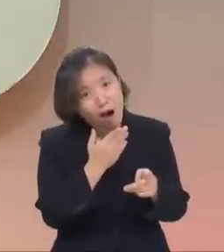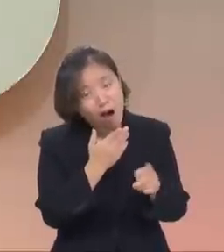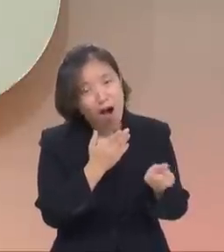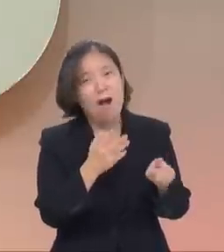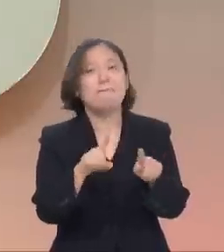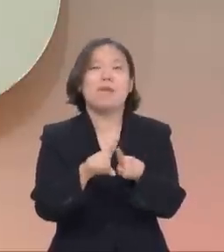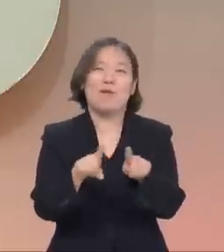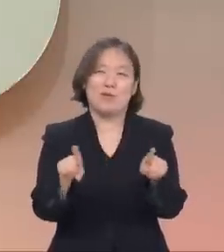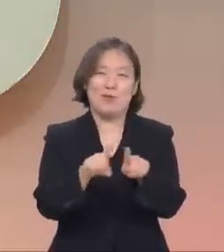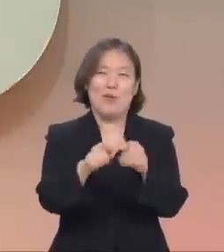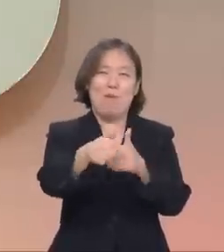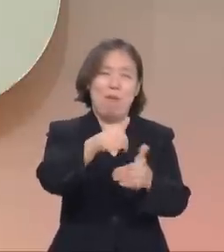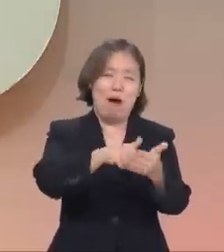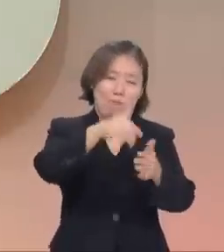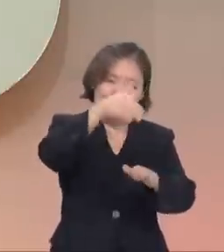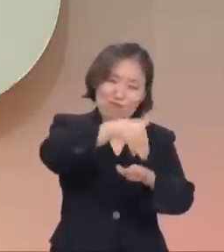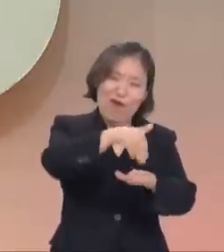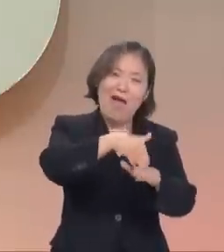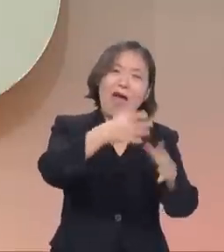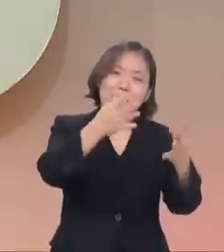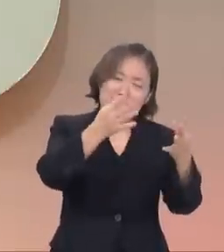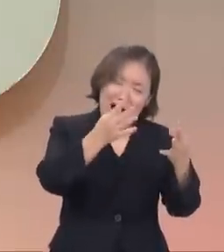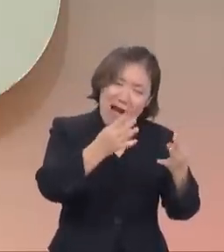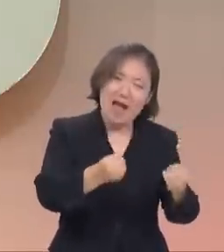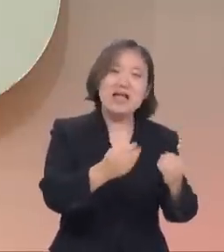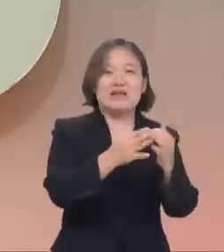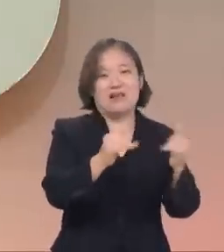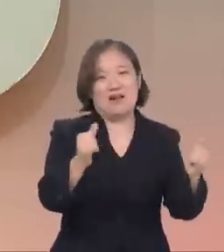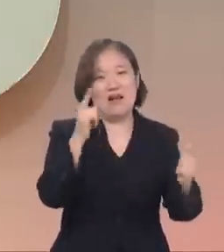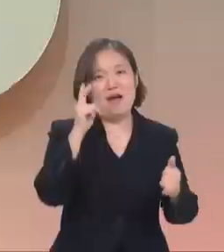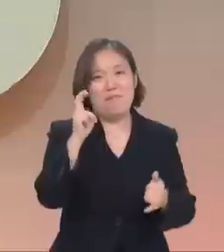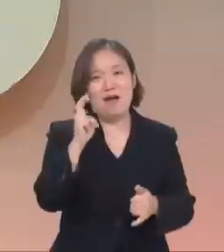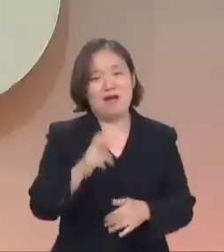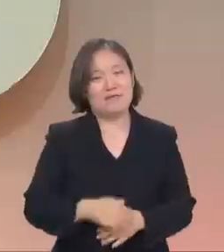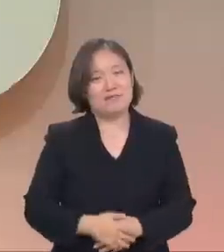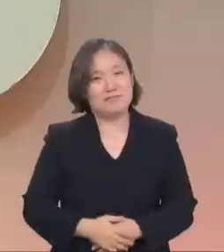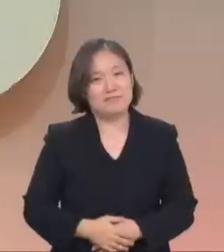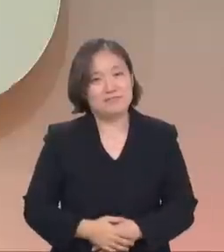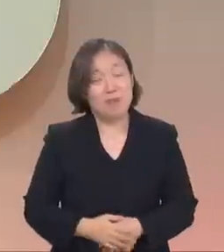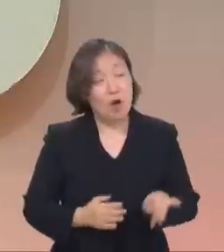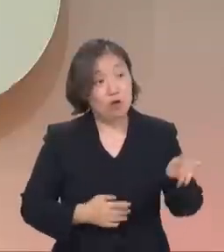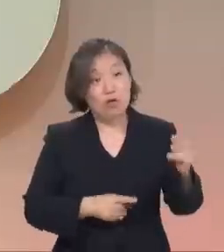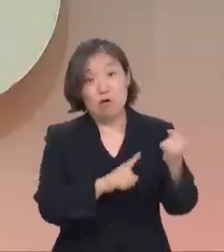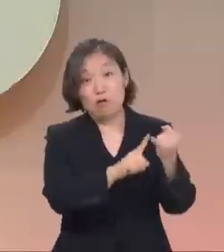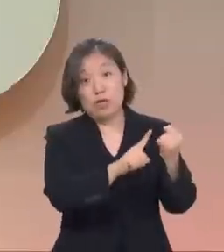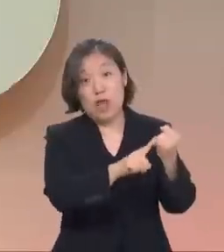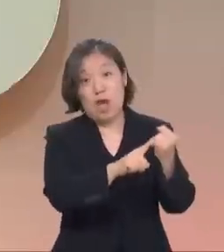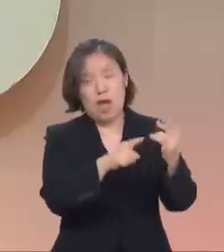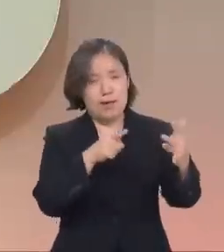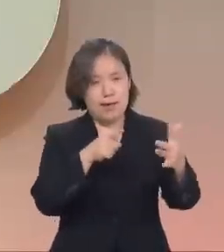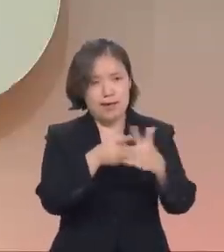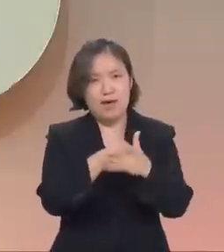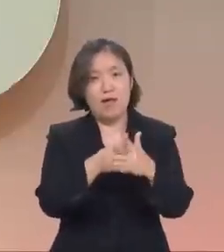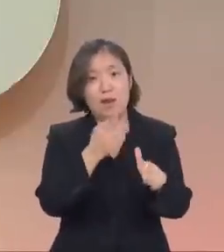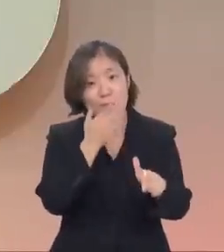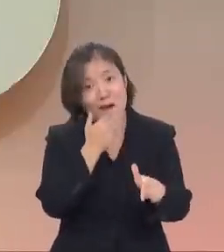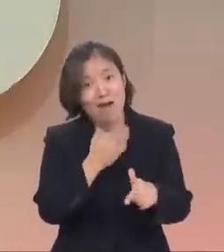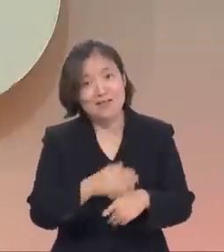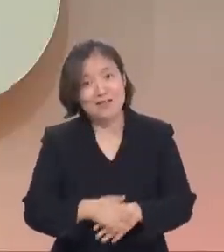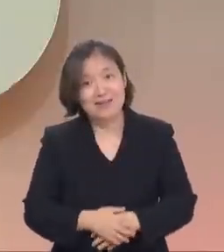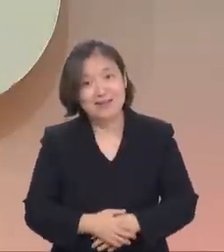많이 한 사람일 겁니다 놀랍게도 그 불자님이 딱 알아들은 거예요 그리고